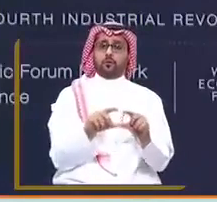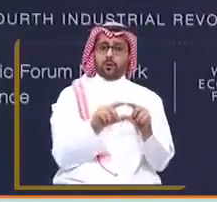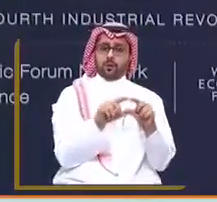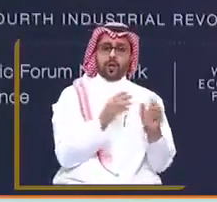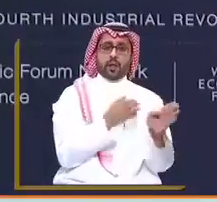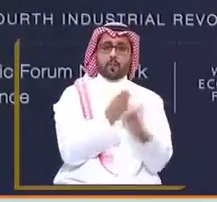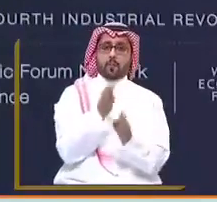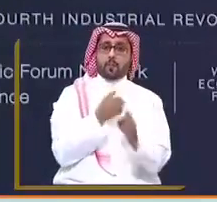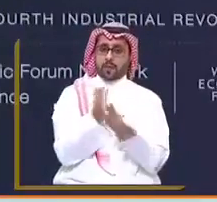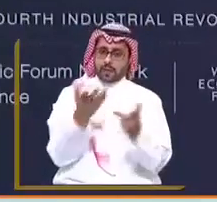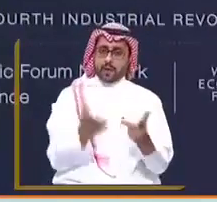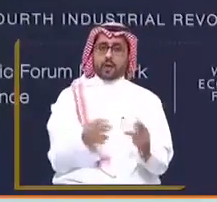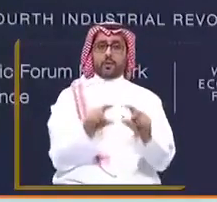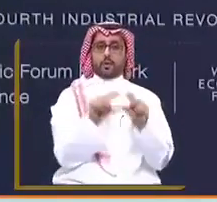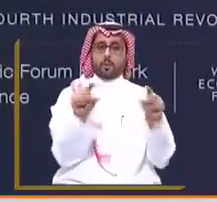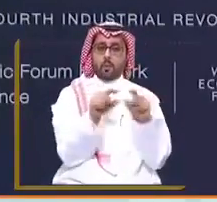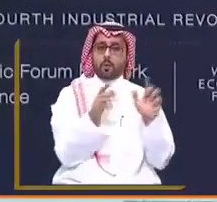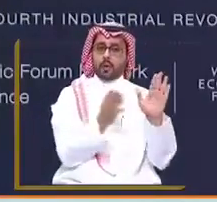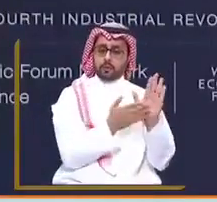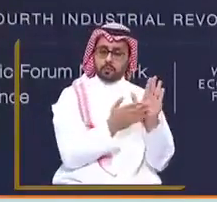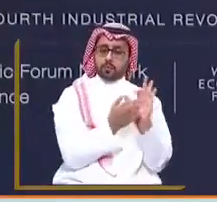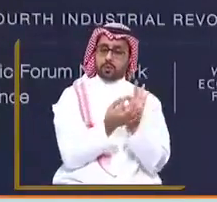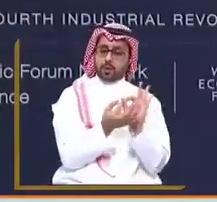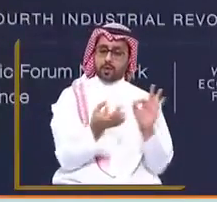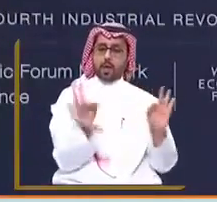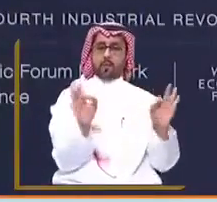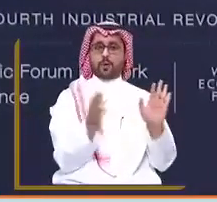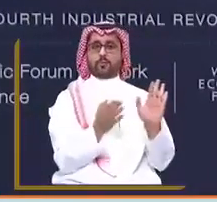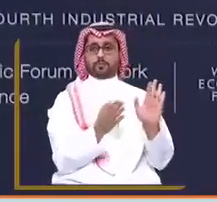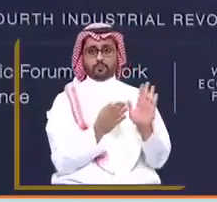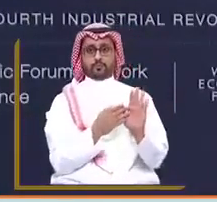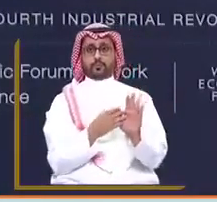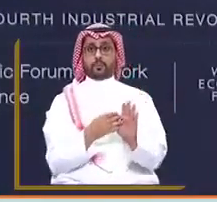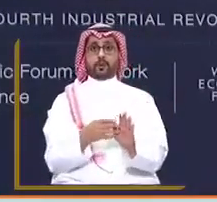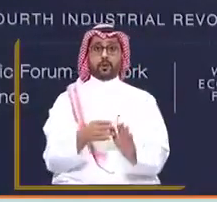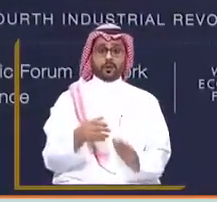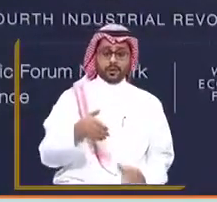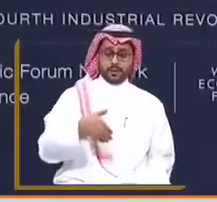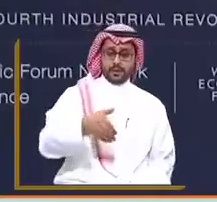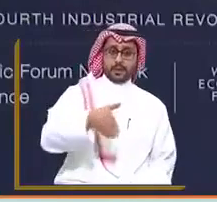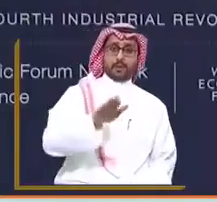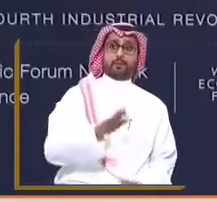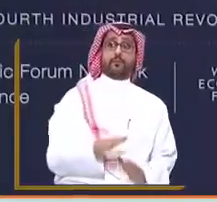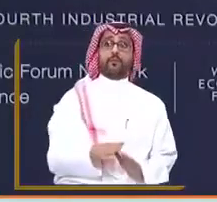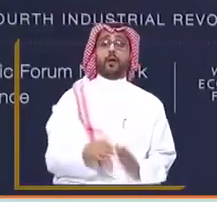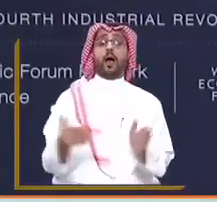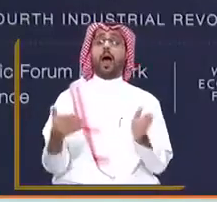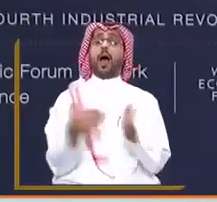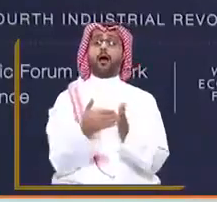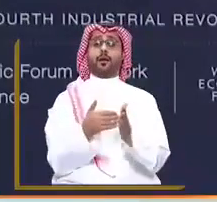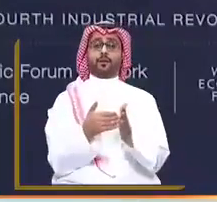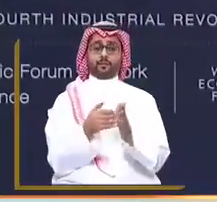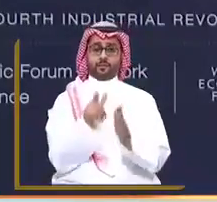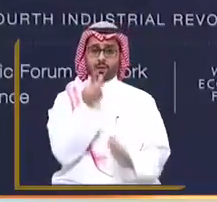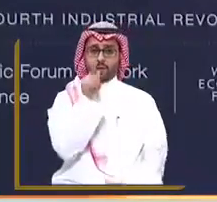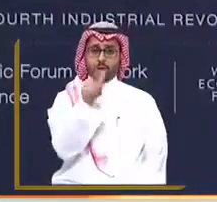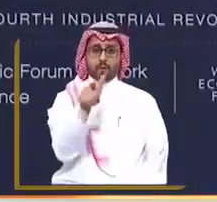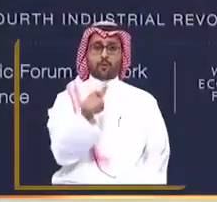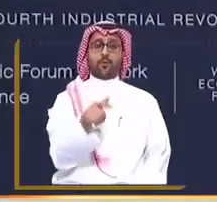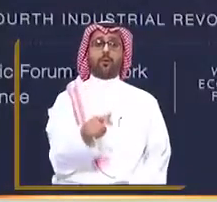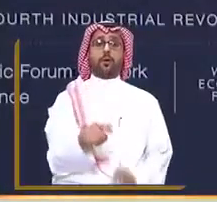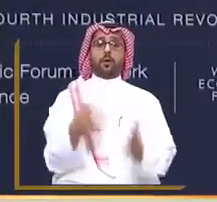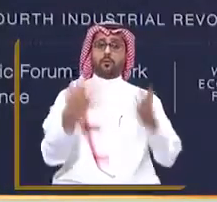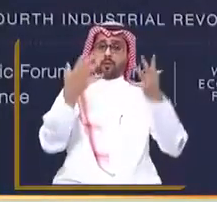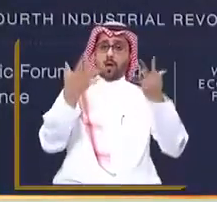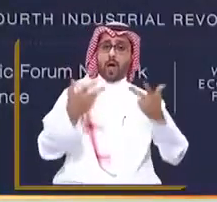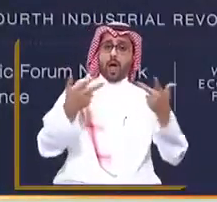سوف تكون ذات جذب وأهمية أكثر في المرحلة القادمة. أخيرا هناك العديد من